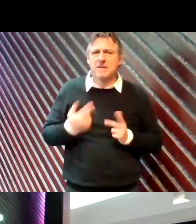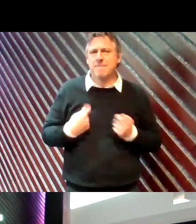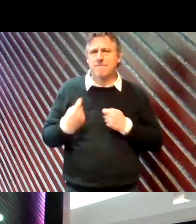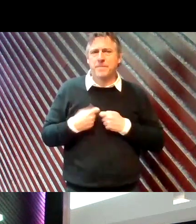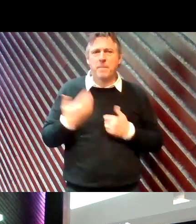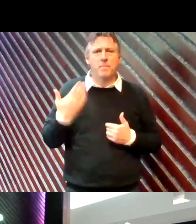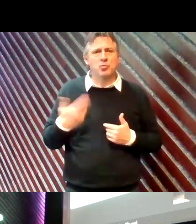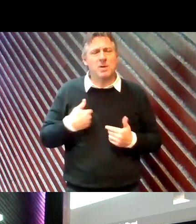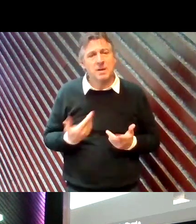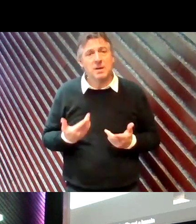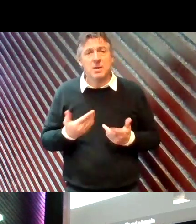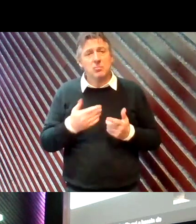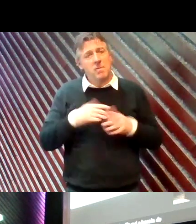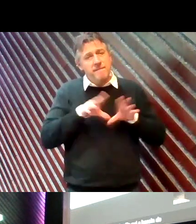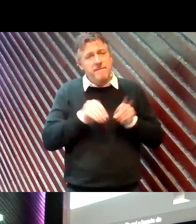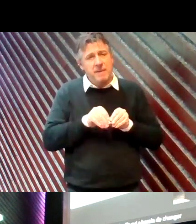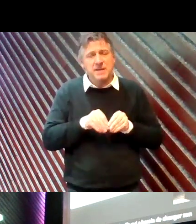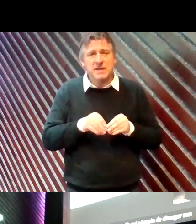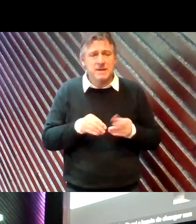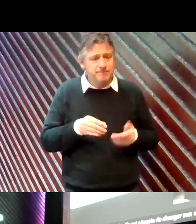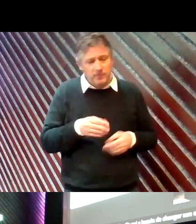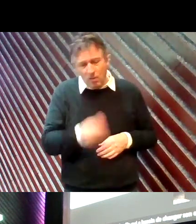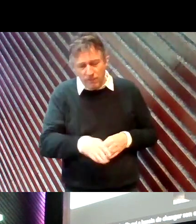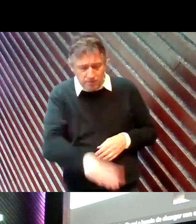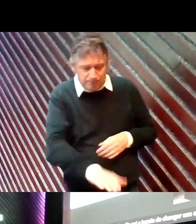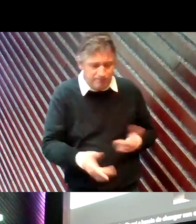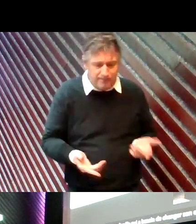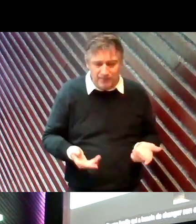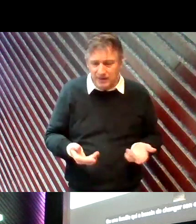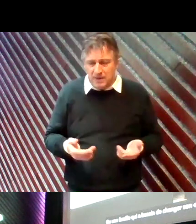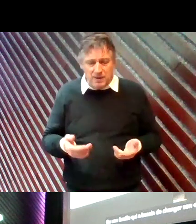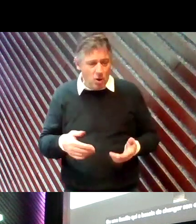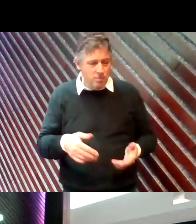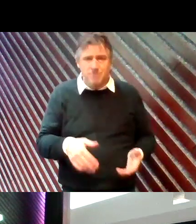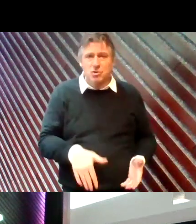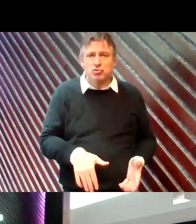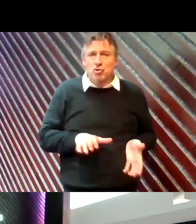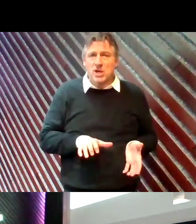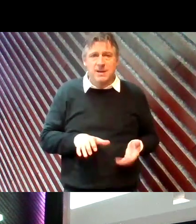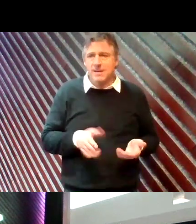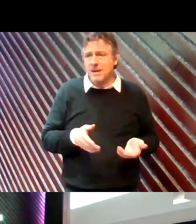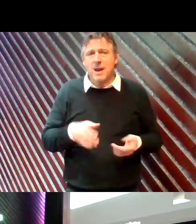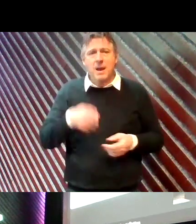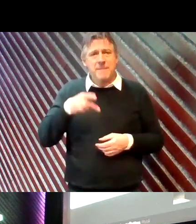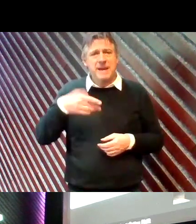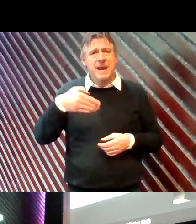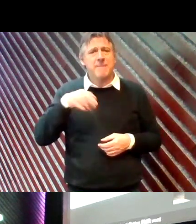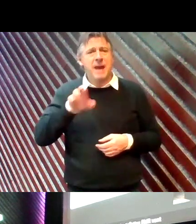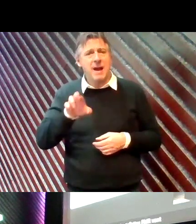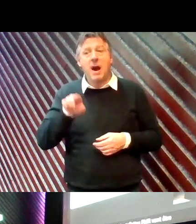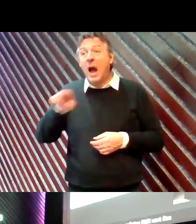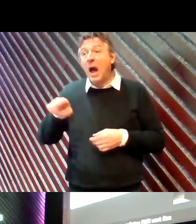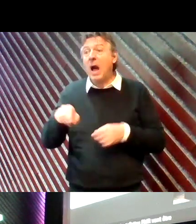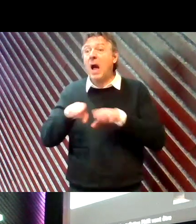changer son enfant en bas âge et souvent les toilettes en PMR vont être équipées de table à l'angé donc c'est aussi l'information